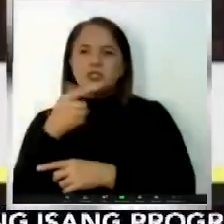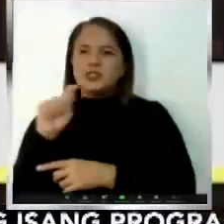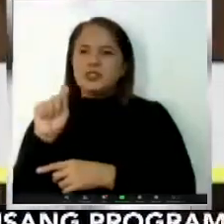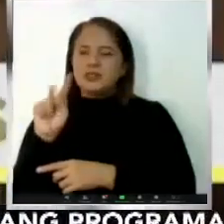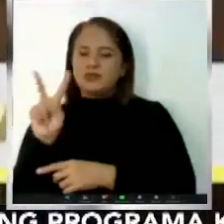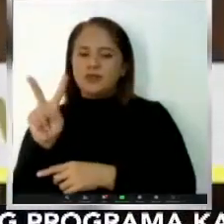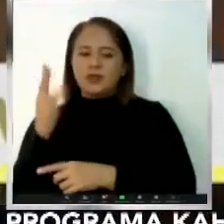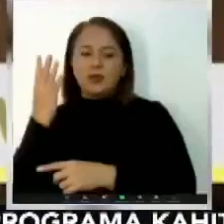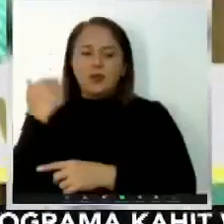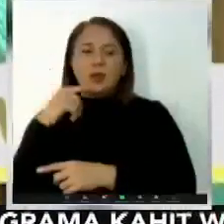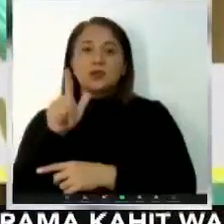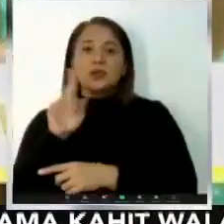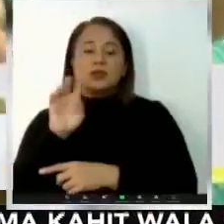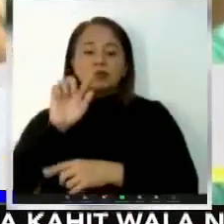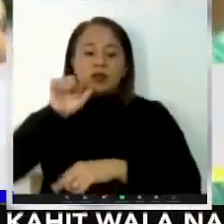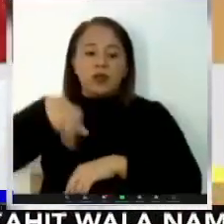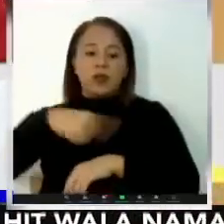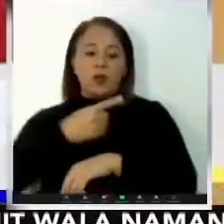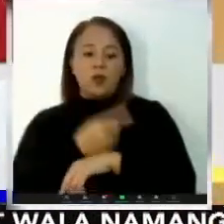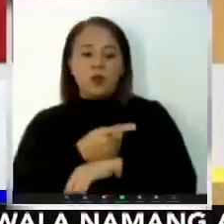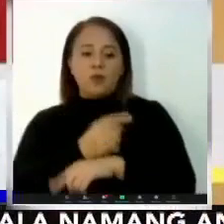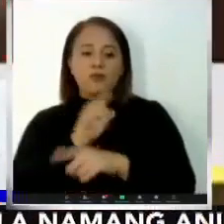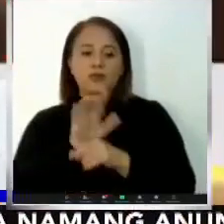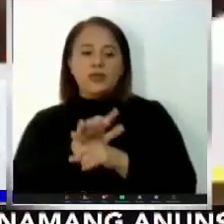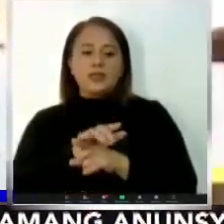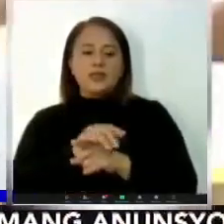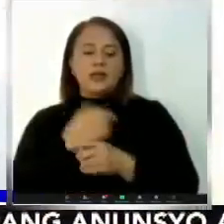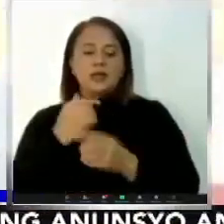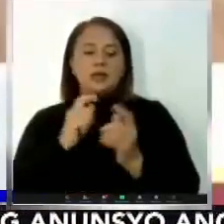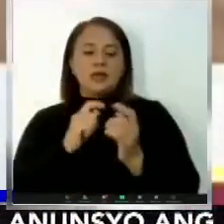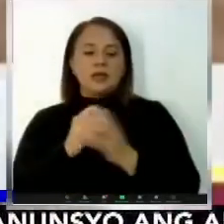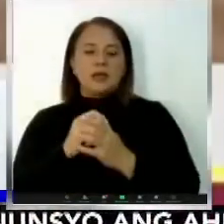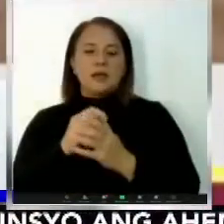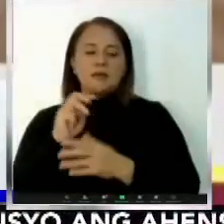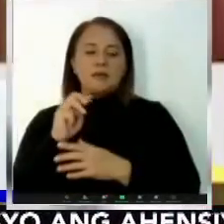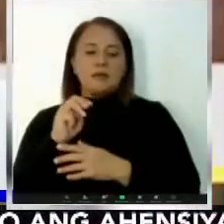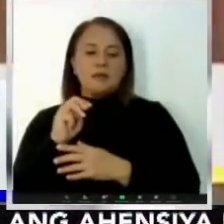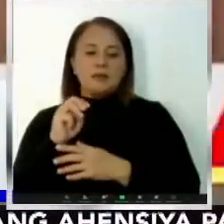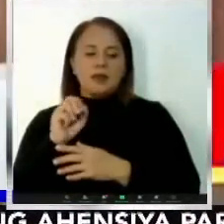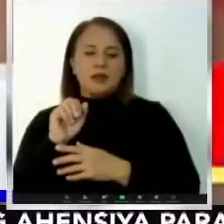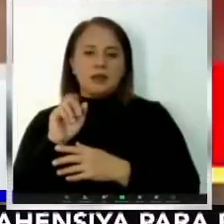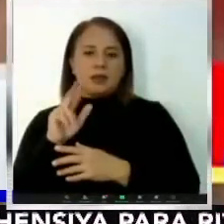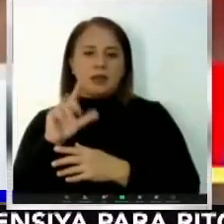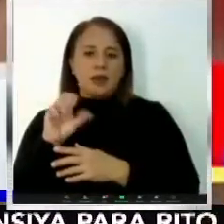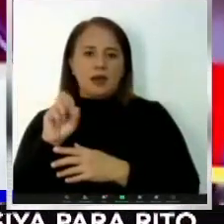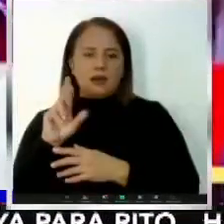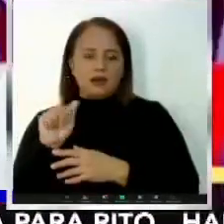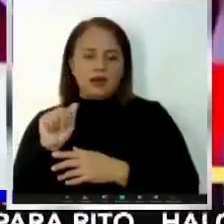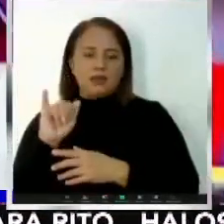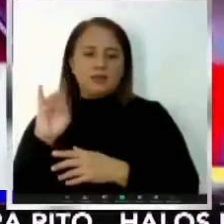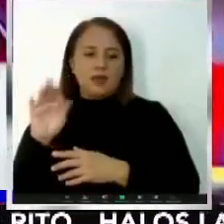24 Horas, Hit Ka Po sa Prime Series na Maria Clara Tibara, pati na ang bagong afternoon Prime